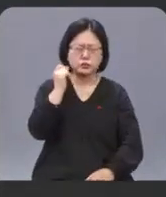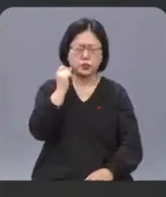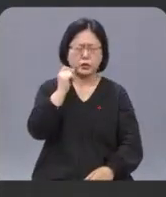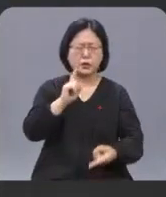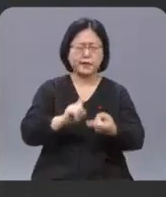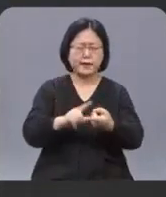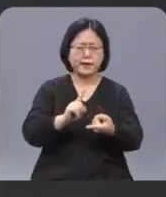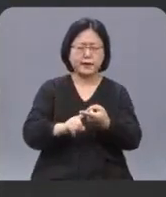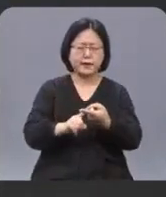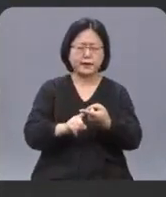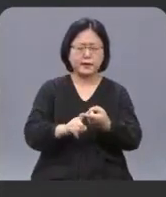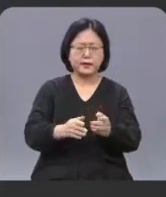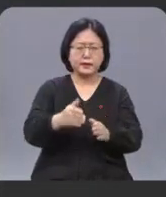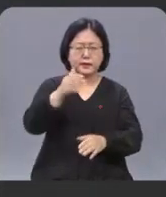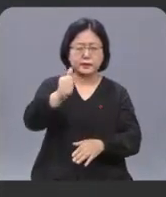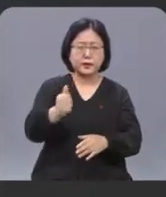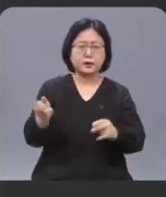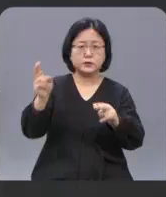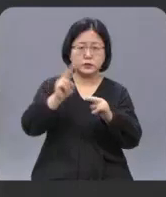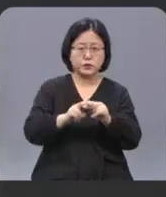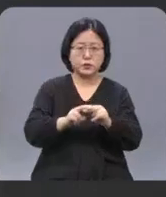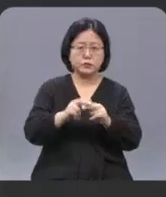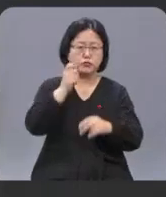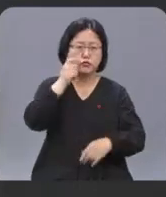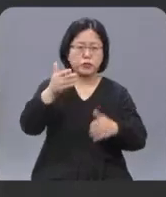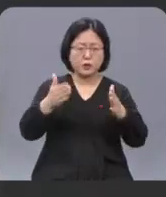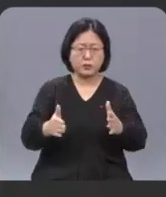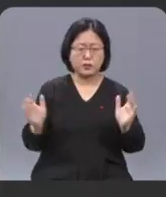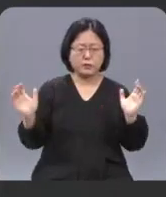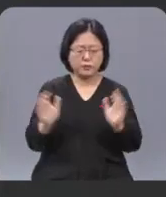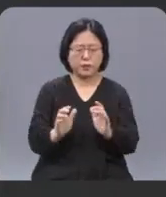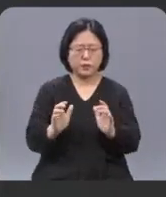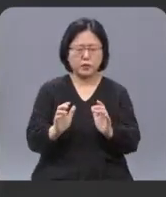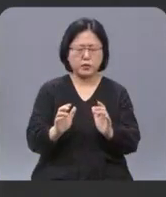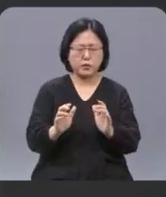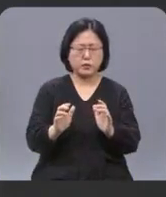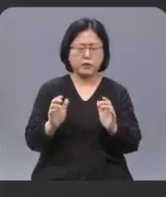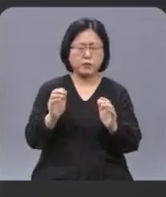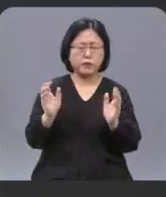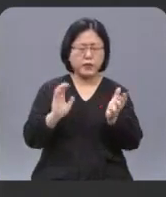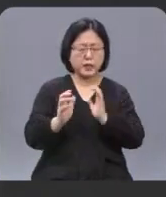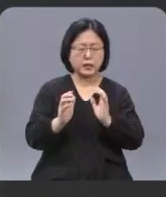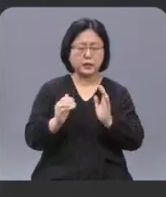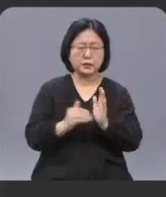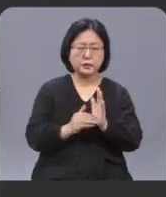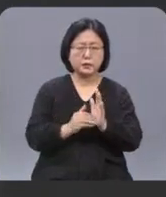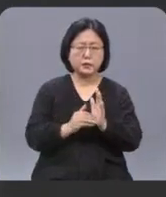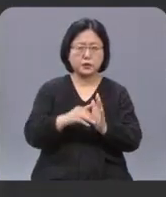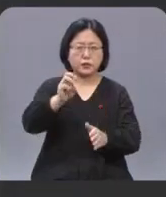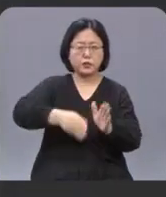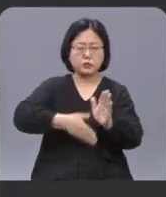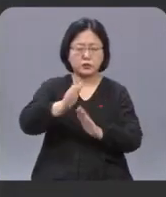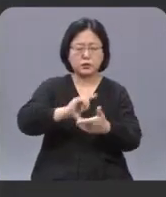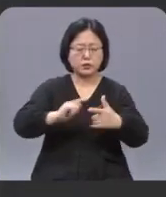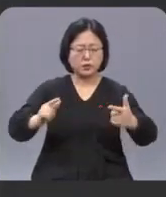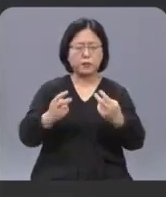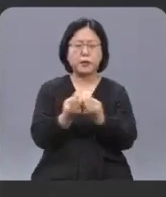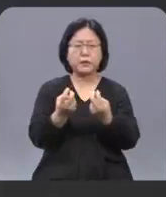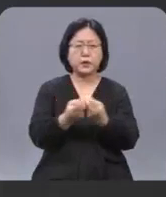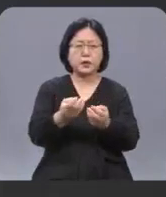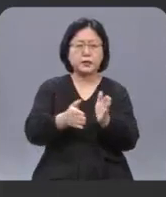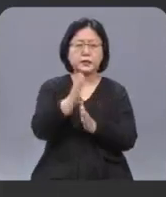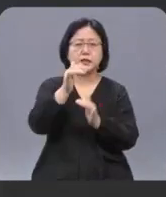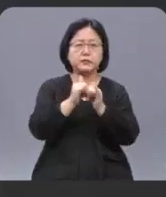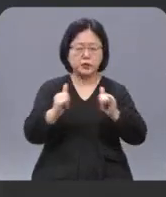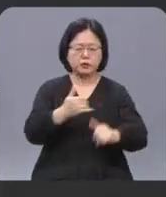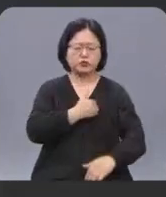이례적으로 단체장 취임 6개월 만에 집단회를 열어서 성토했습니다 다양한 방식으로